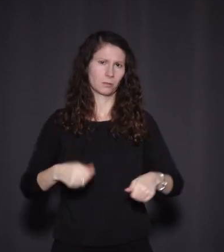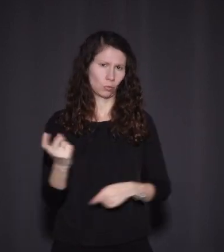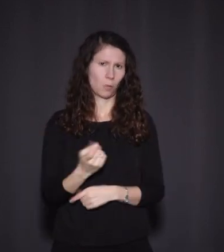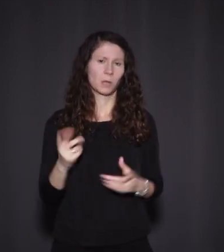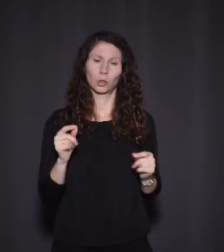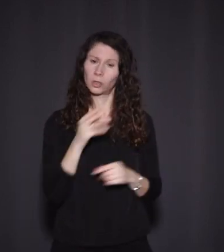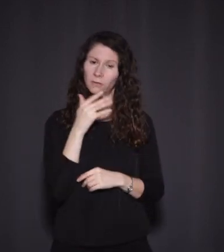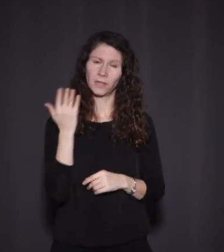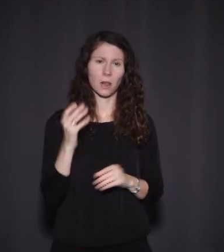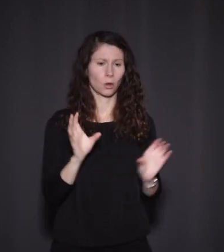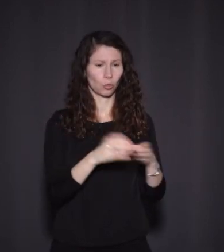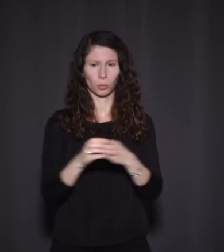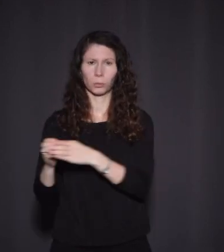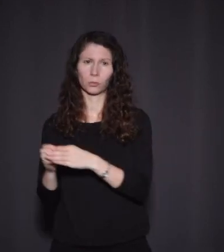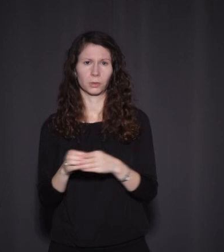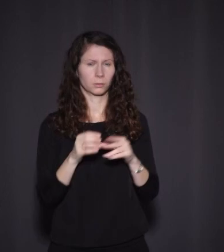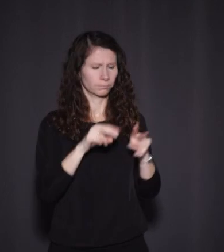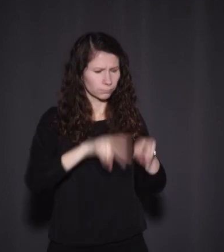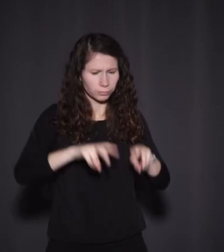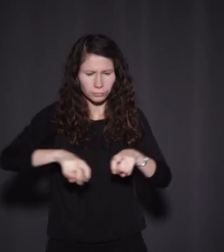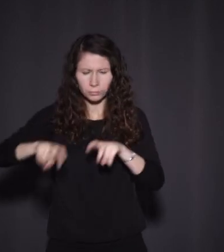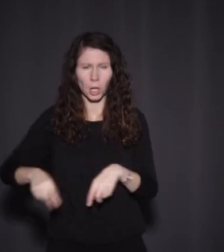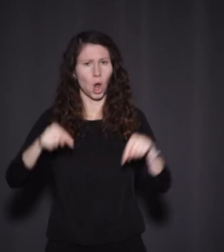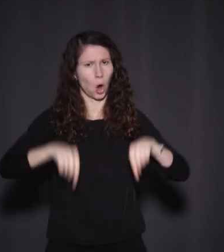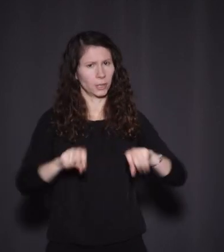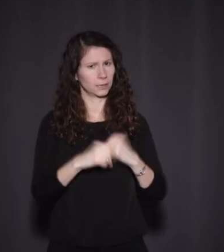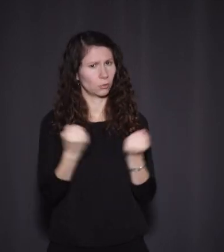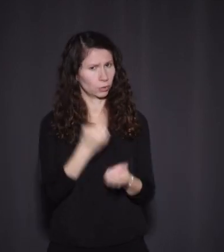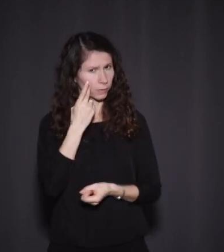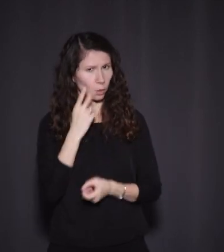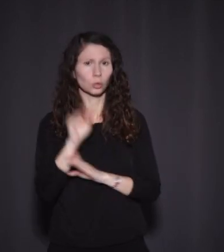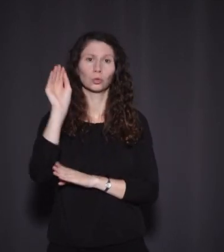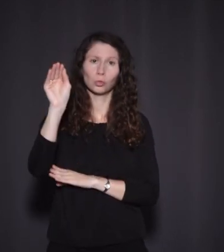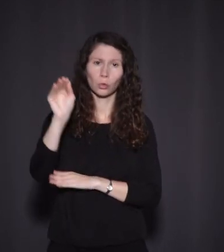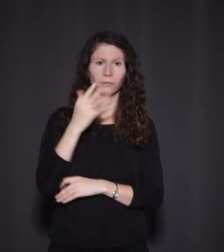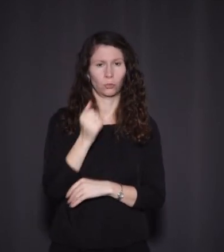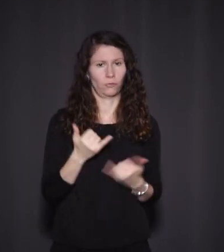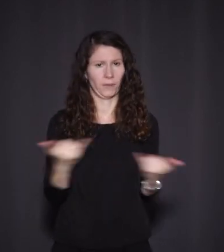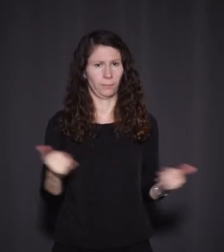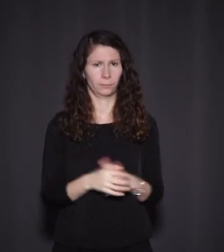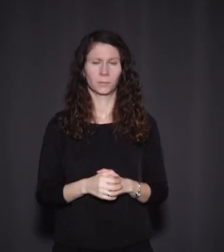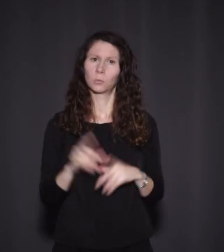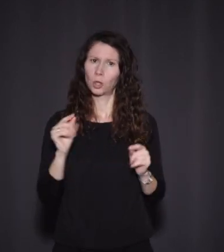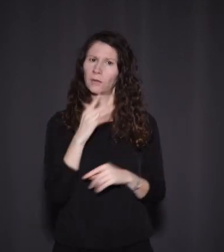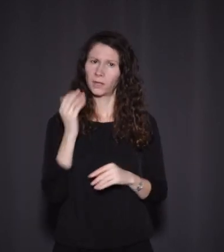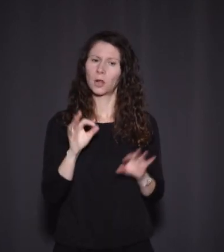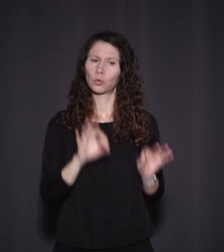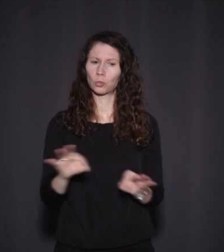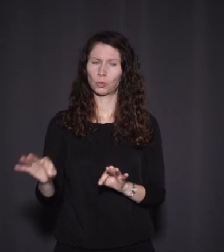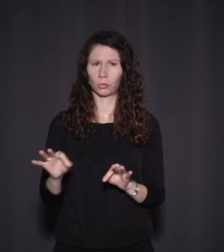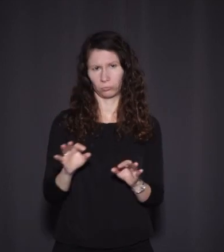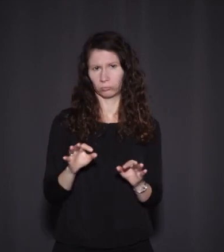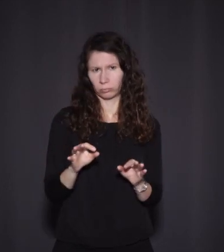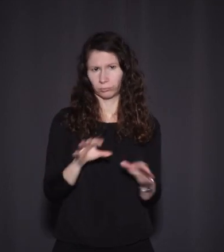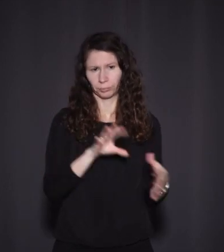Gruppen einzeln uns angeschaut und gesagt, wie ist da heute die Lage, wie sollte sie in Zukunft sein? Da haben wir also viele gute Angänge. Und dann möchte ich noch